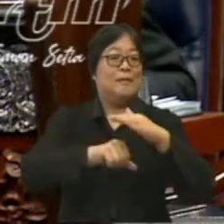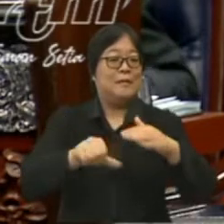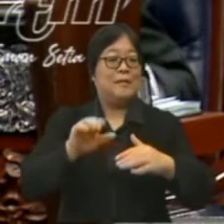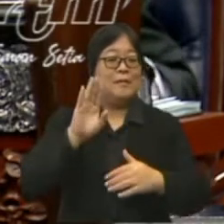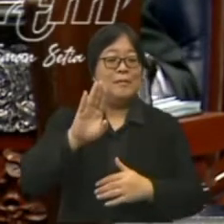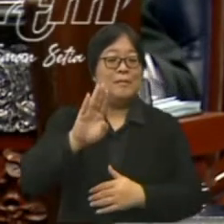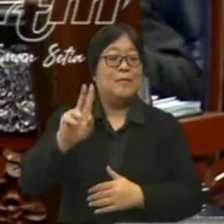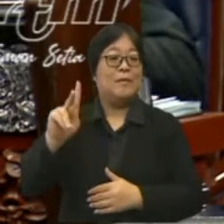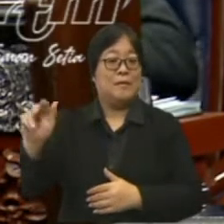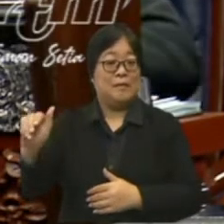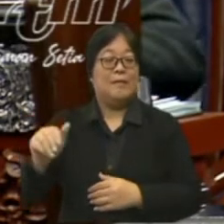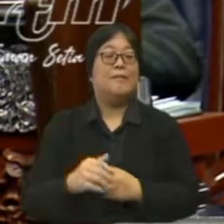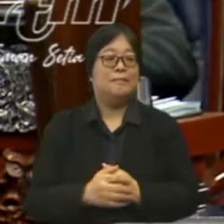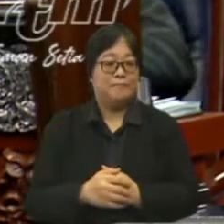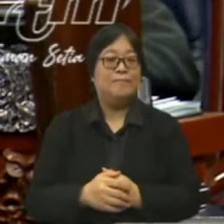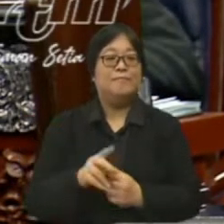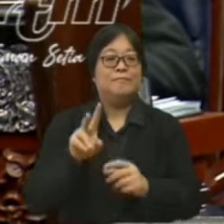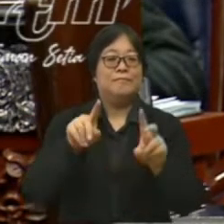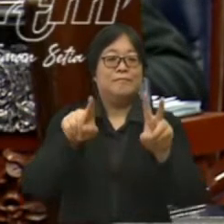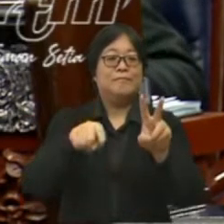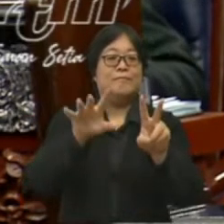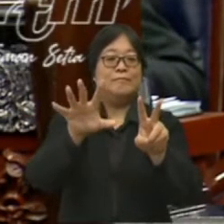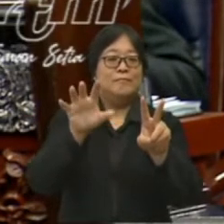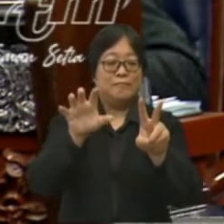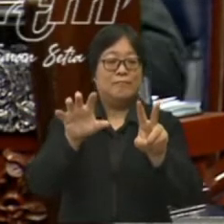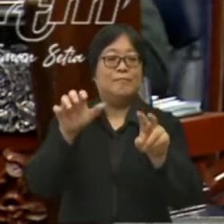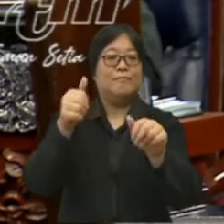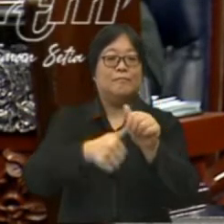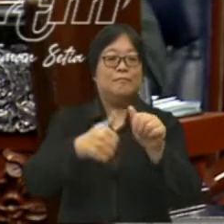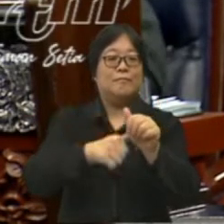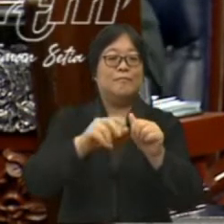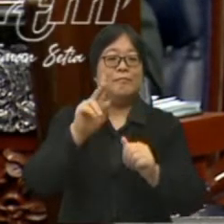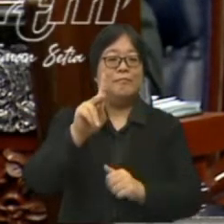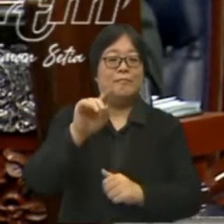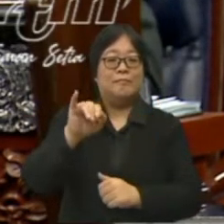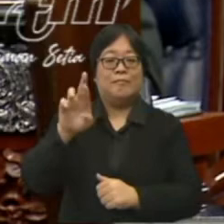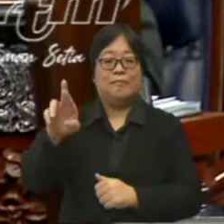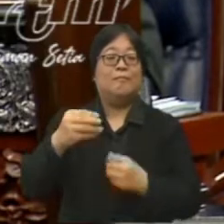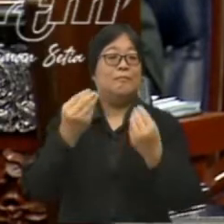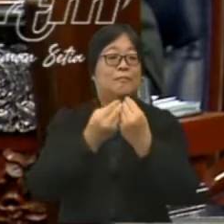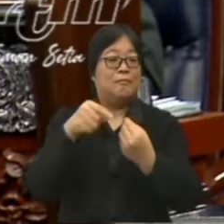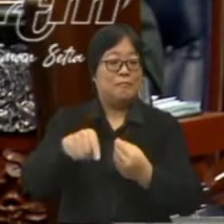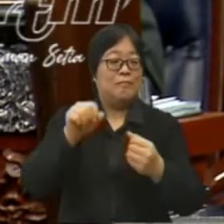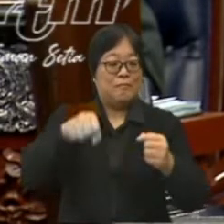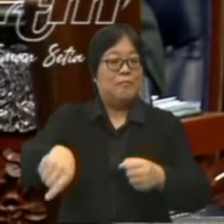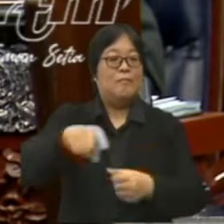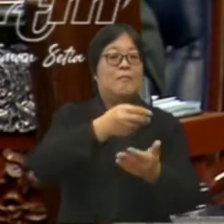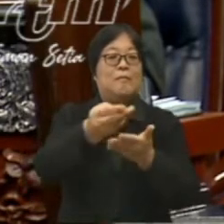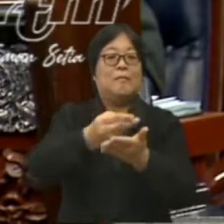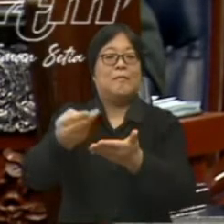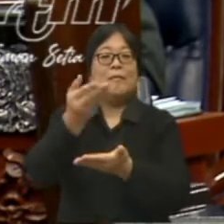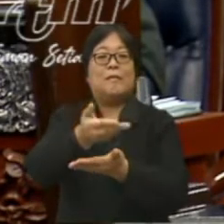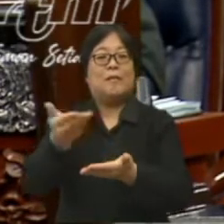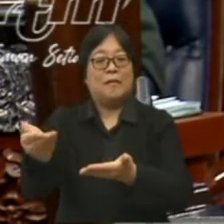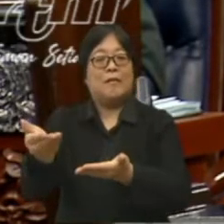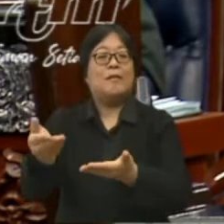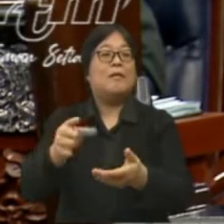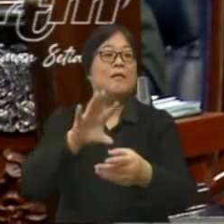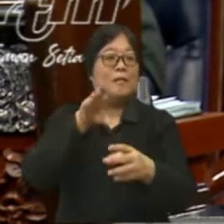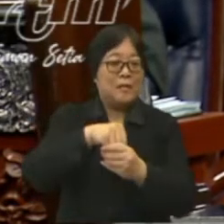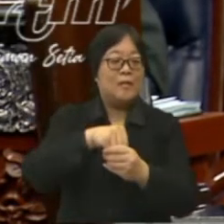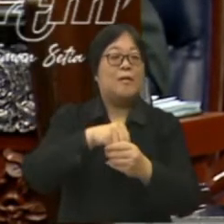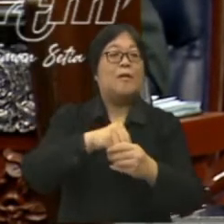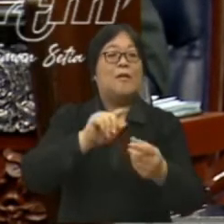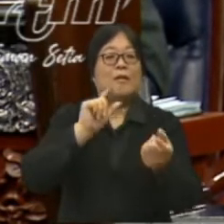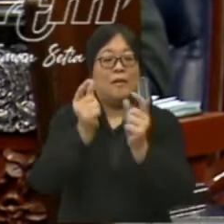bibike sebanyak 2.500 setiap QR bantuan ini juga memperoleh kebangsa membeli keperluan-keperluan asas termasuk menggantikan